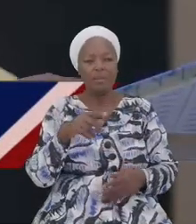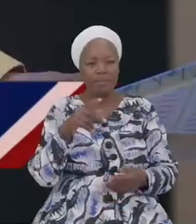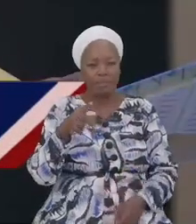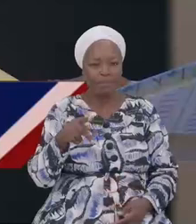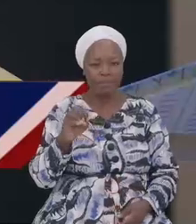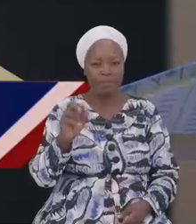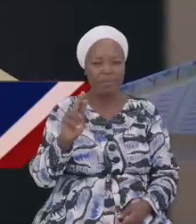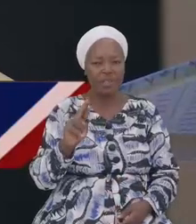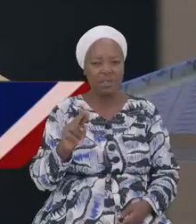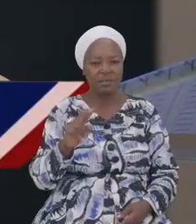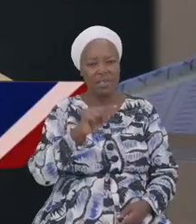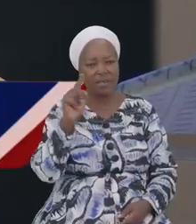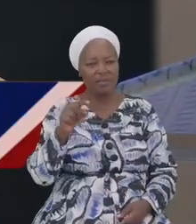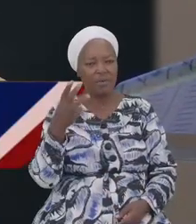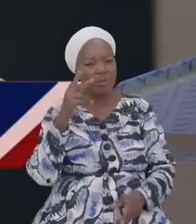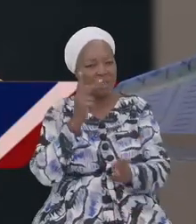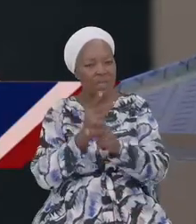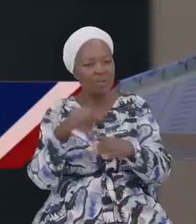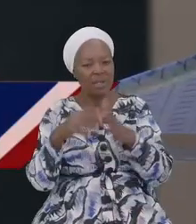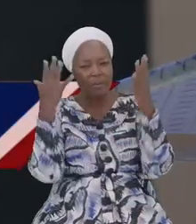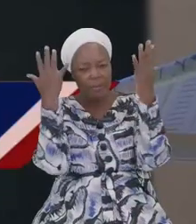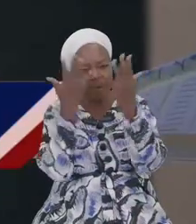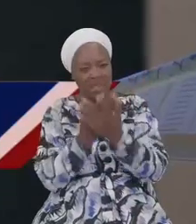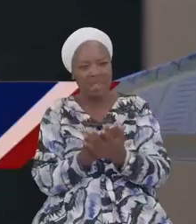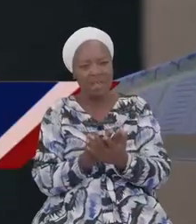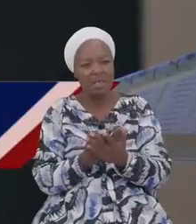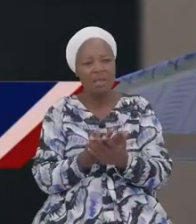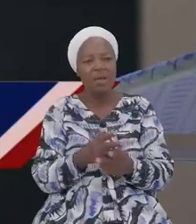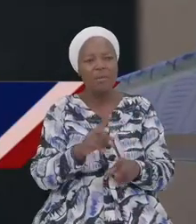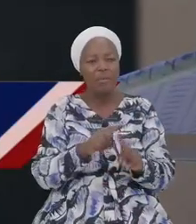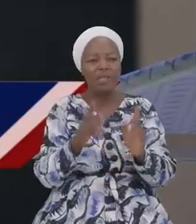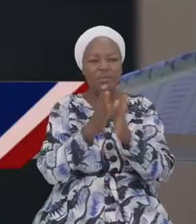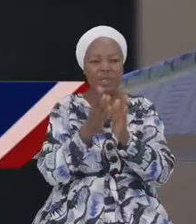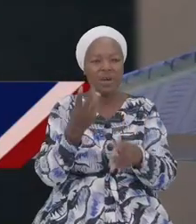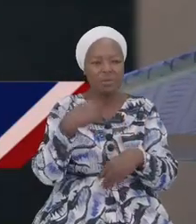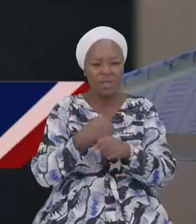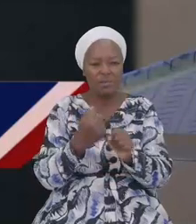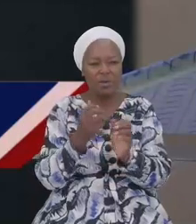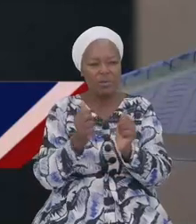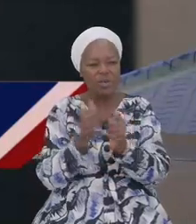Et l'Église ne cessait d'adresser pour lui des prières à Dieu.